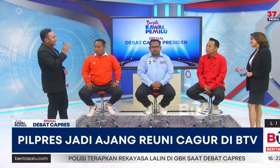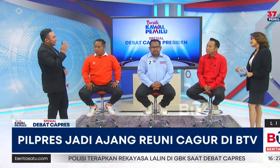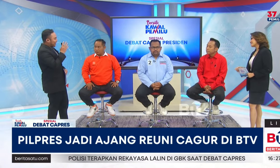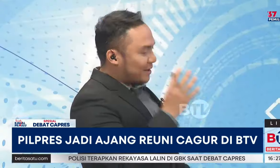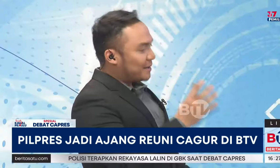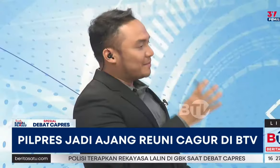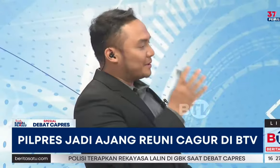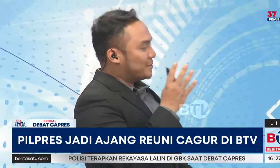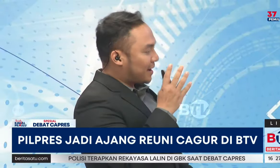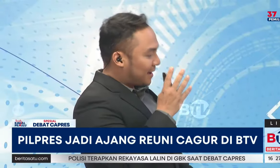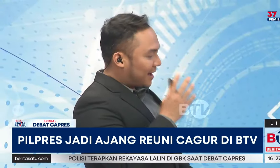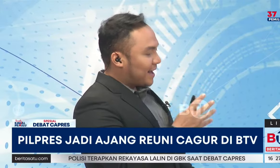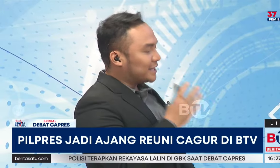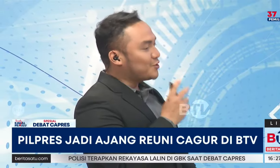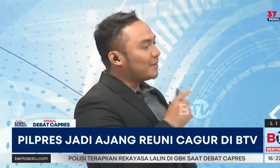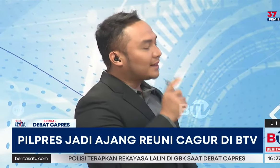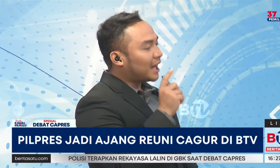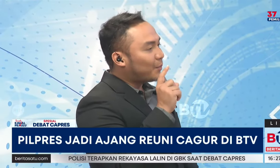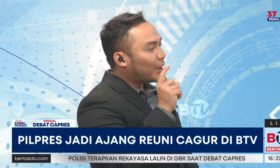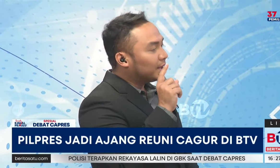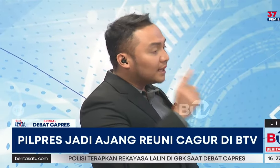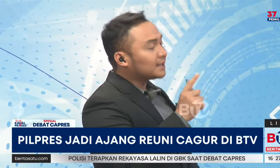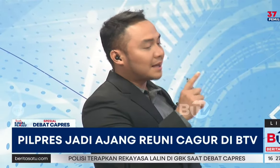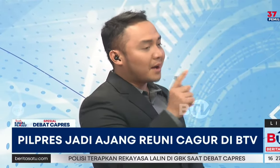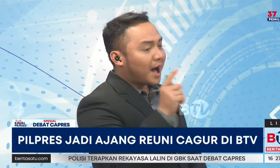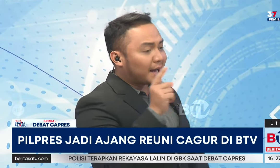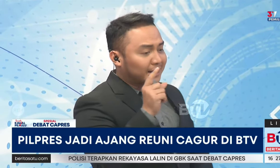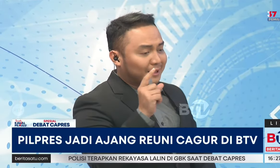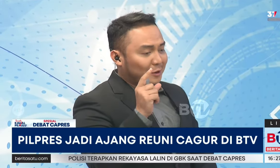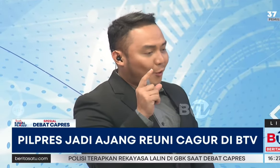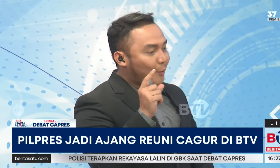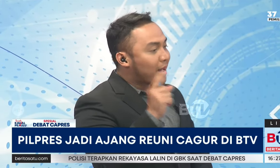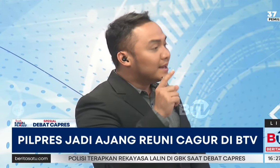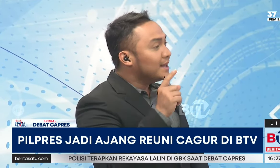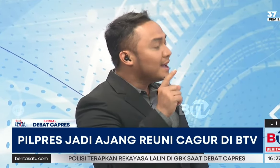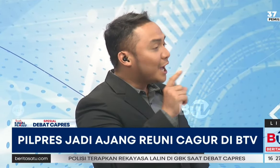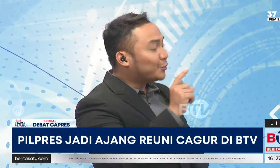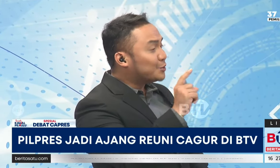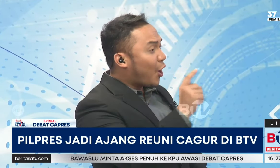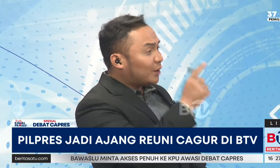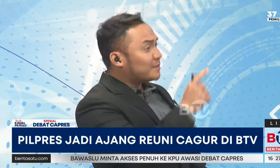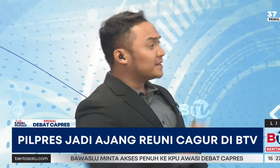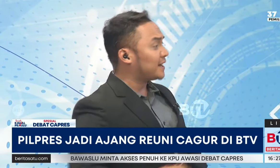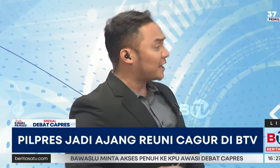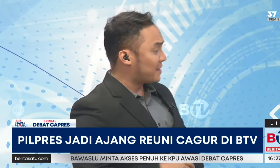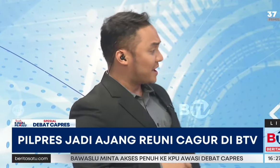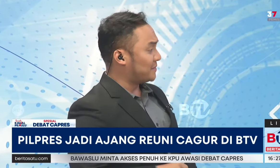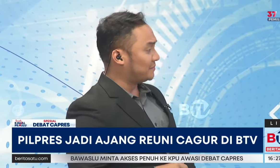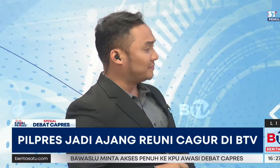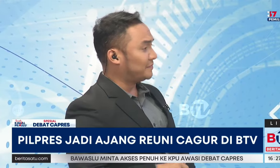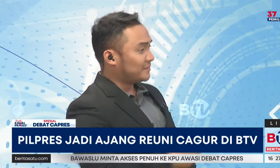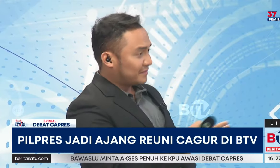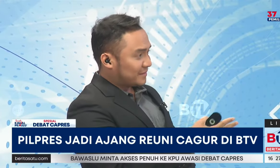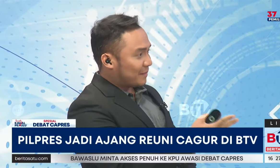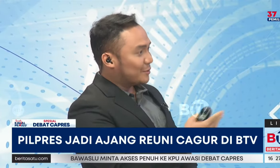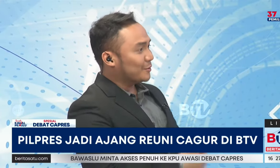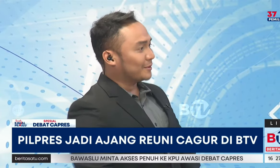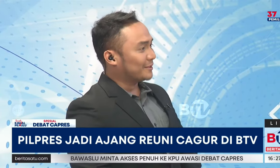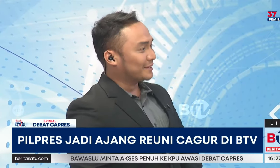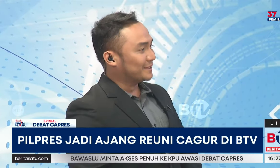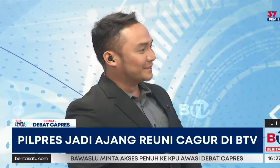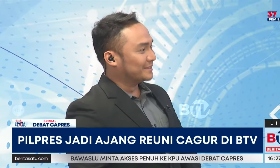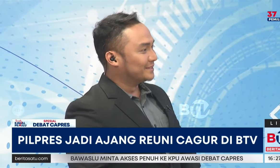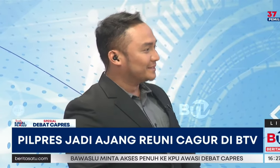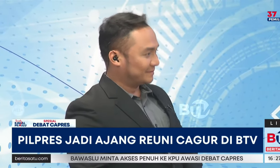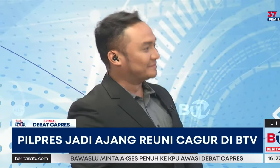Kakak Deni Kakak Bedu Kakak Nar juga melihat karir politik sama karir komedi itu jauh lebih menjanjikan yang mana kamu